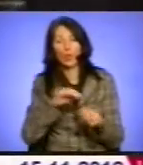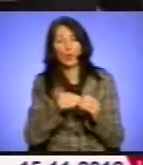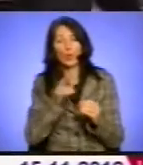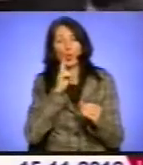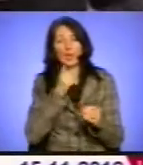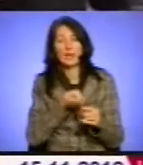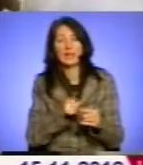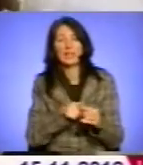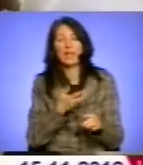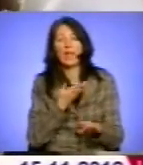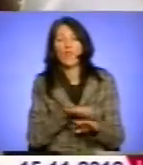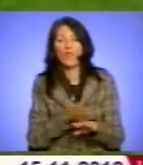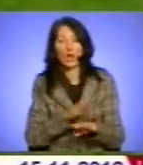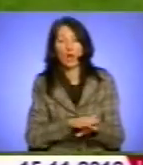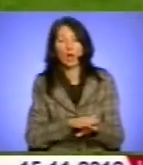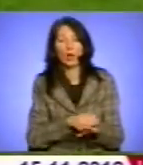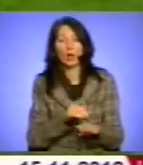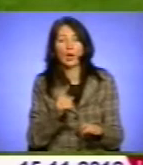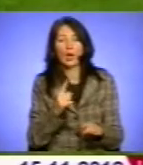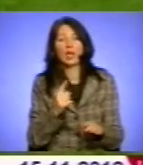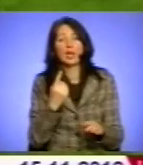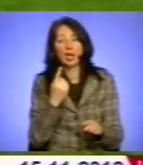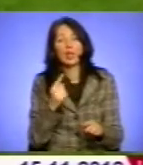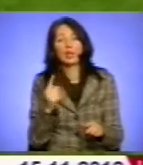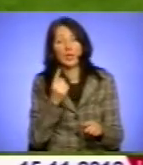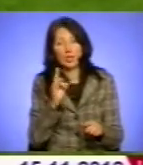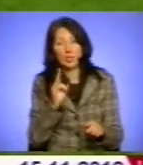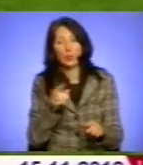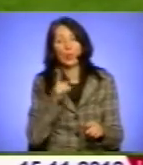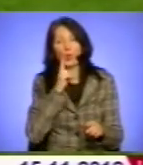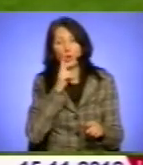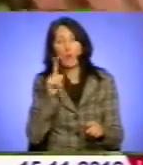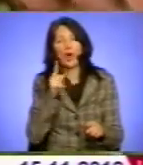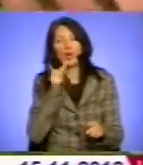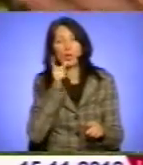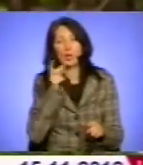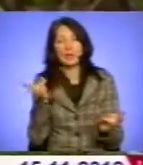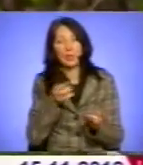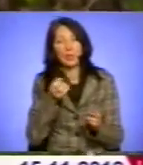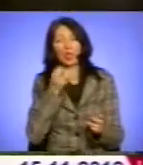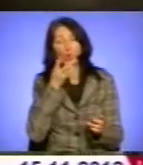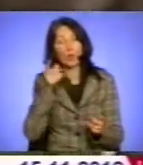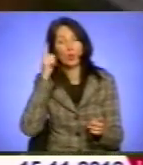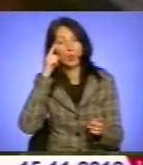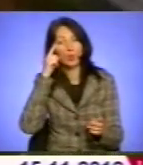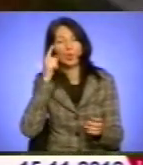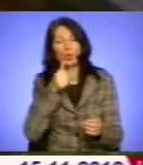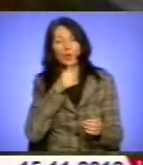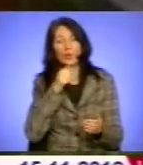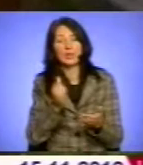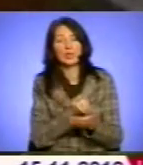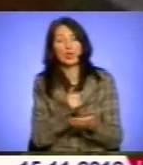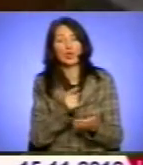на жаль, вкрай важко. Отож, перш ніж випалити першу цигарку, варто добре подумати і спробувати знайти у цьому хоч щось